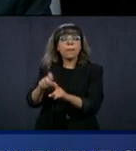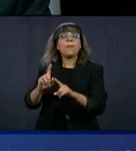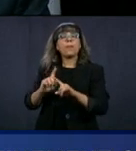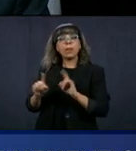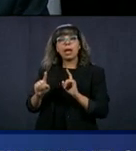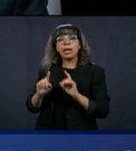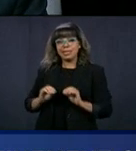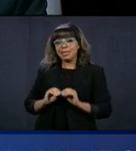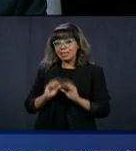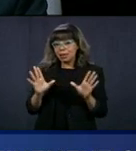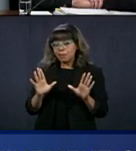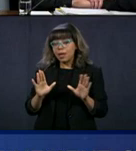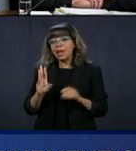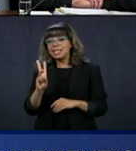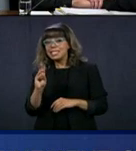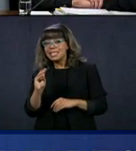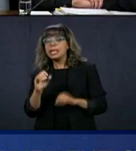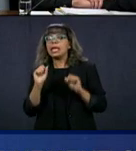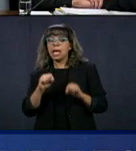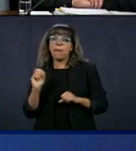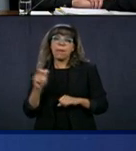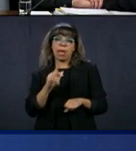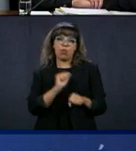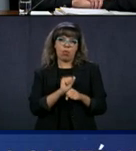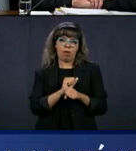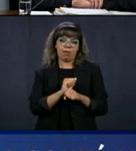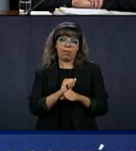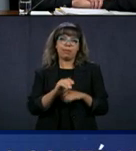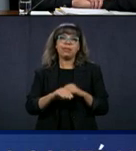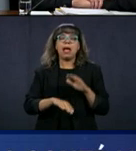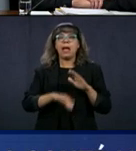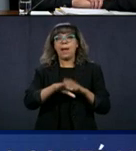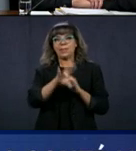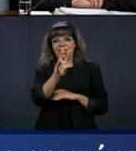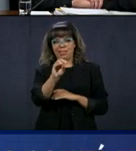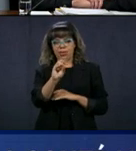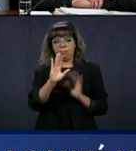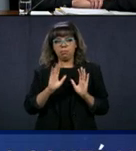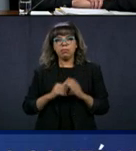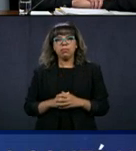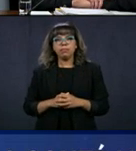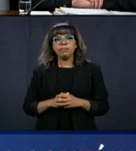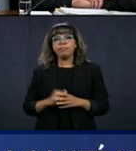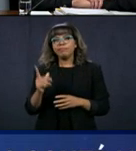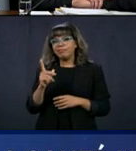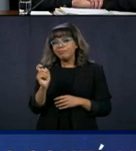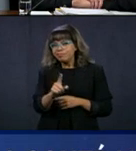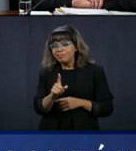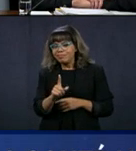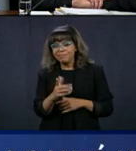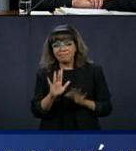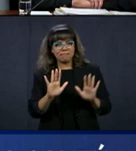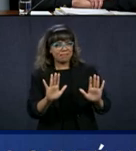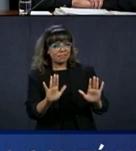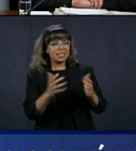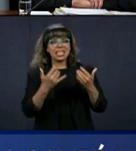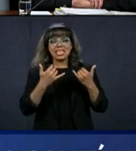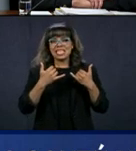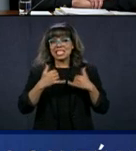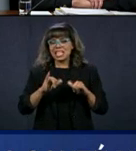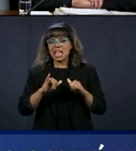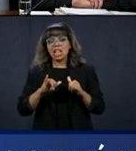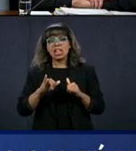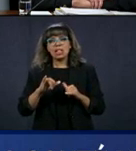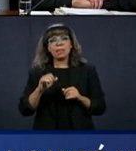l'âge. Mais si on parle simplement de l'âge, c'est 70 ans et plus. Question. Il y a encore de la confusion à propos